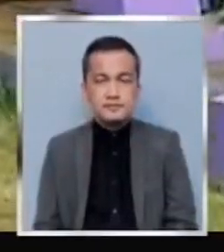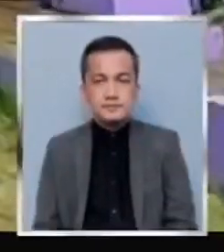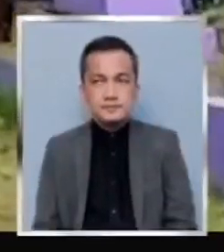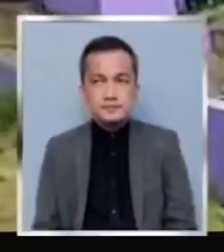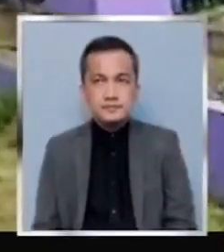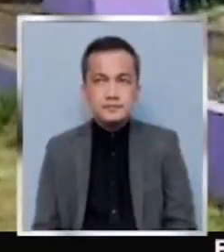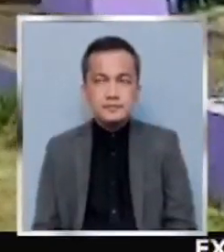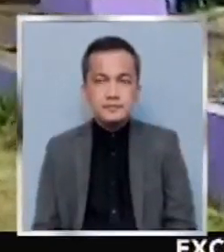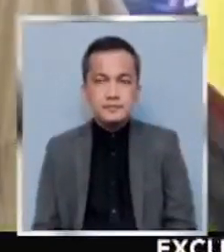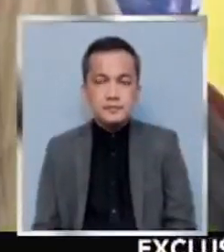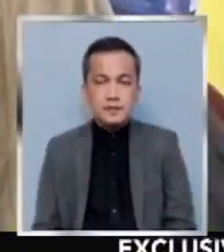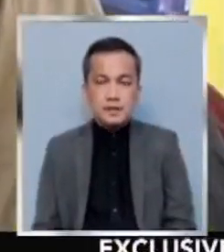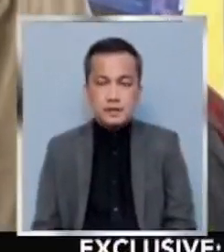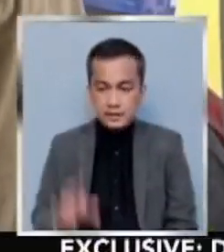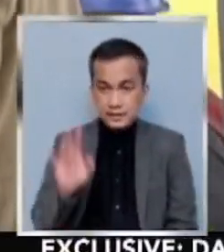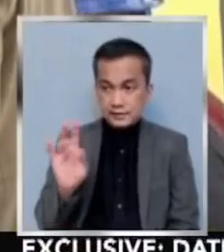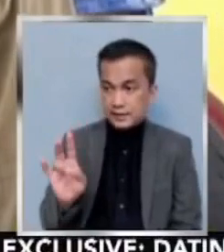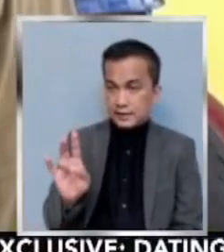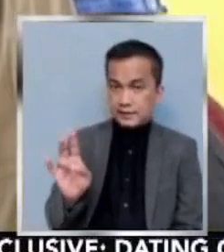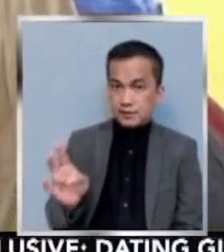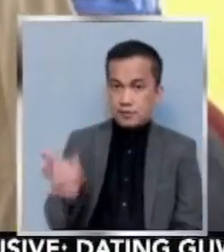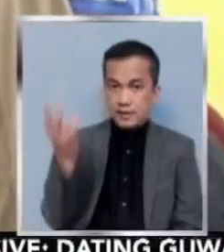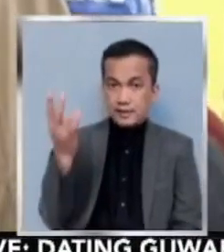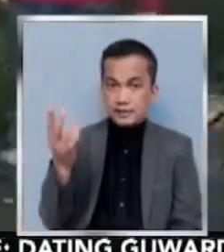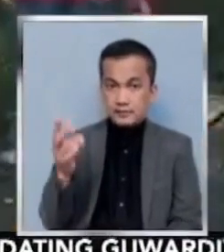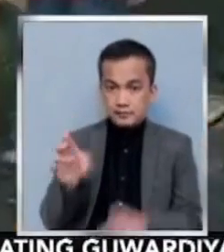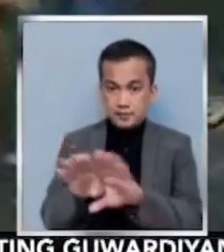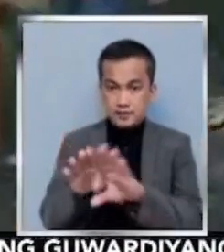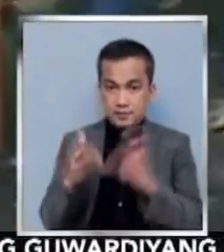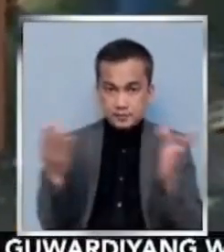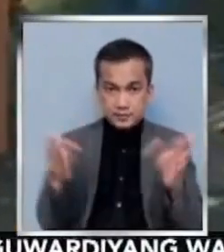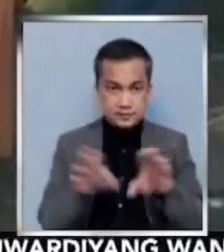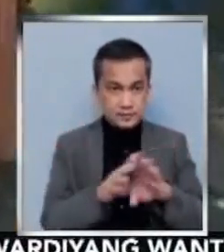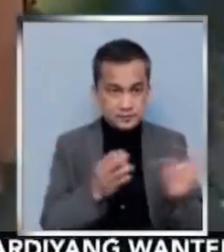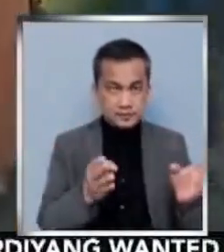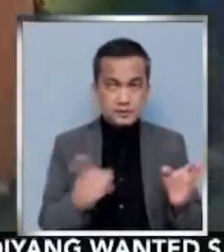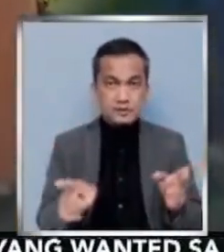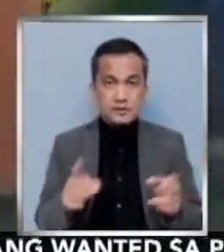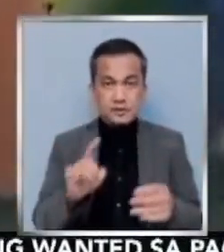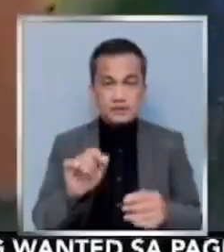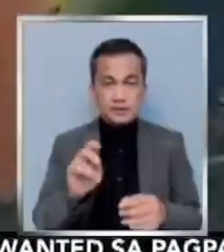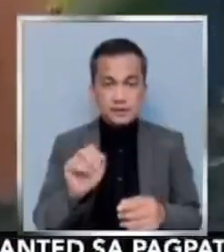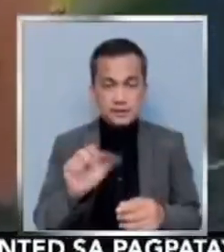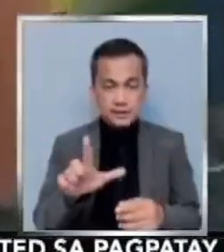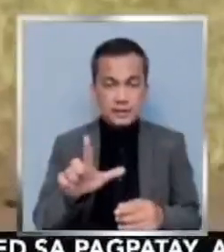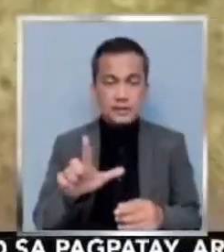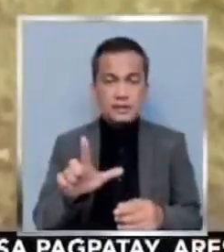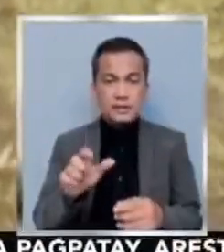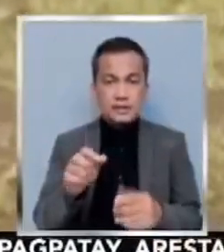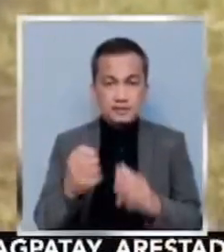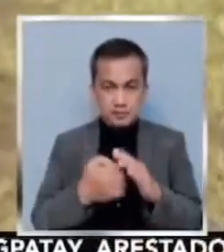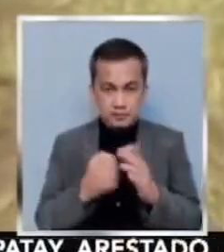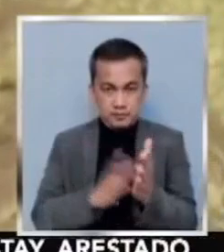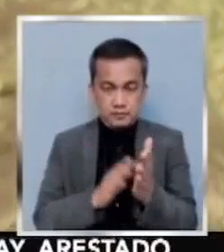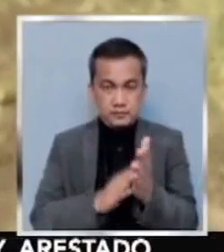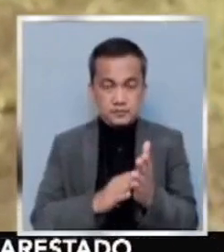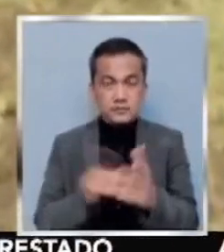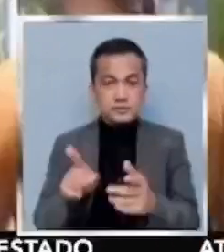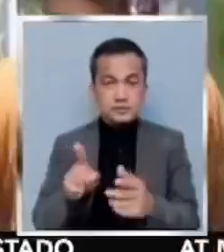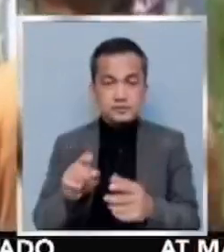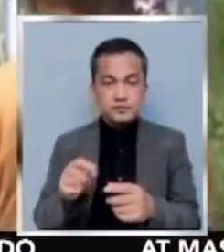Alas 7 ng umaga nang buksan ang mga voting precincts sa Tangkal Elementary School sa bayan ng Tubaran, Lanao del Sur para sa special